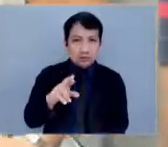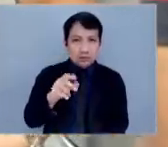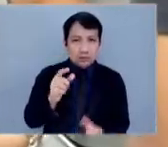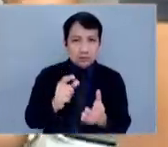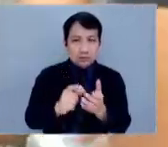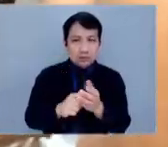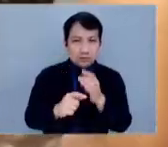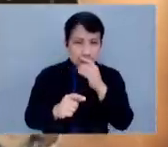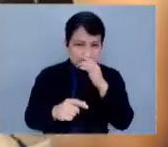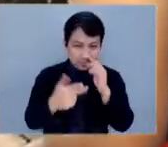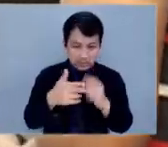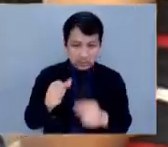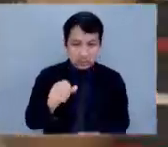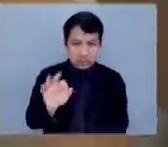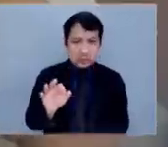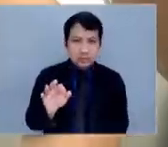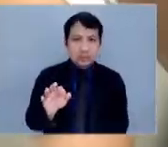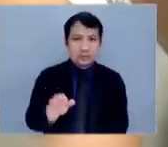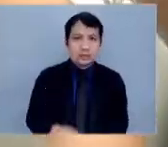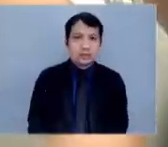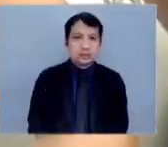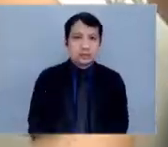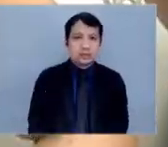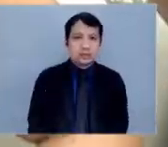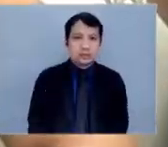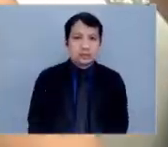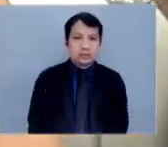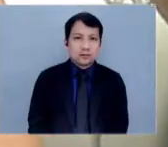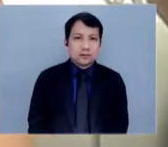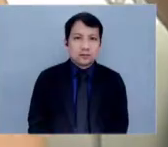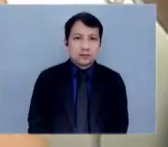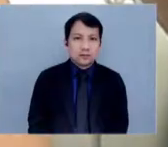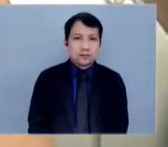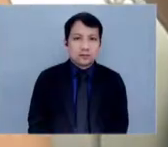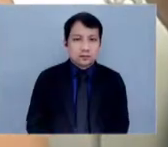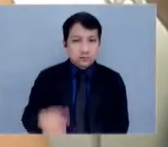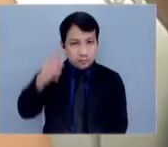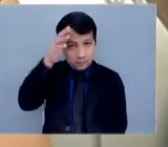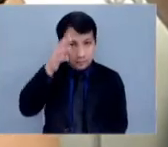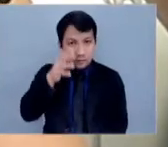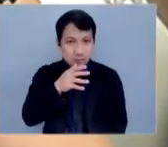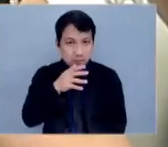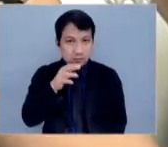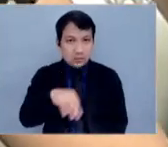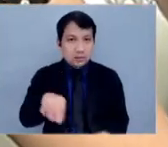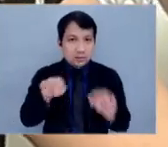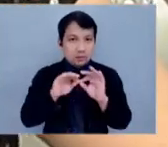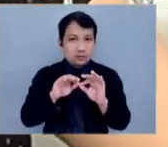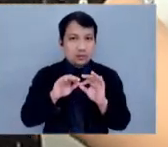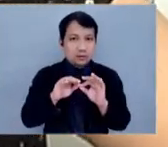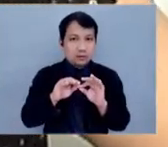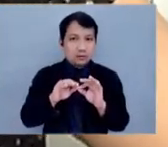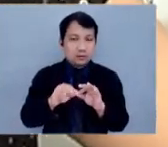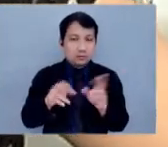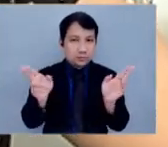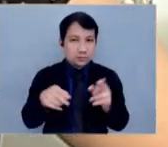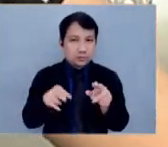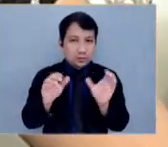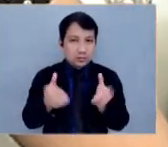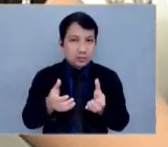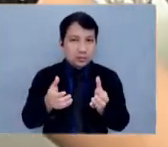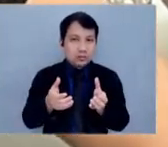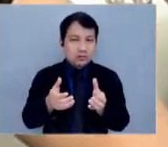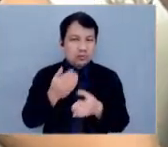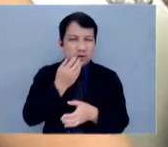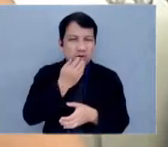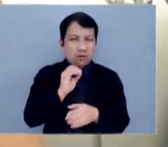pabor sa adjusted classes. Ilay sa magulang, dapat talaga maiksi yung klase kasi sobrang init ka po